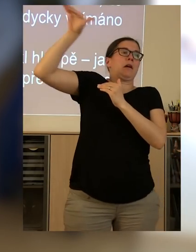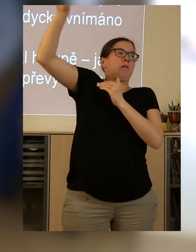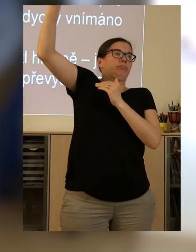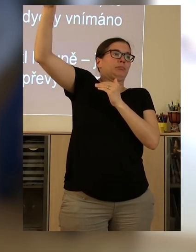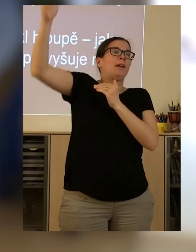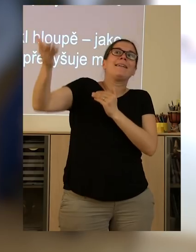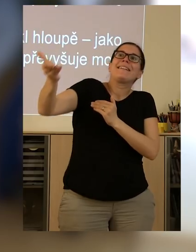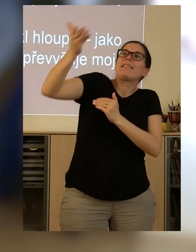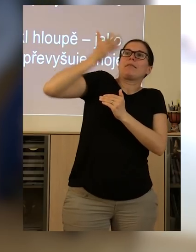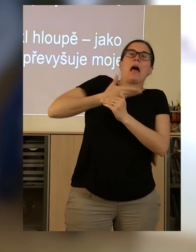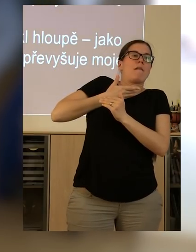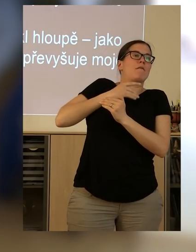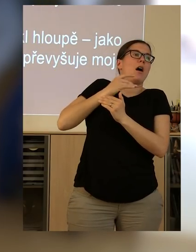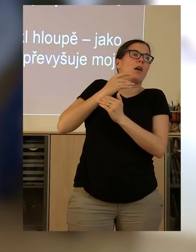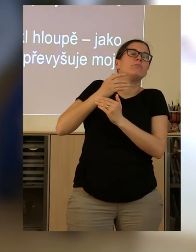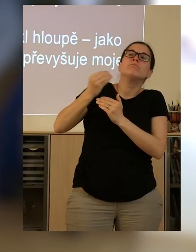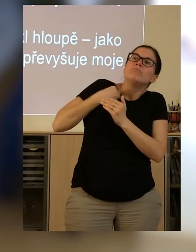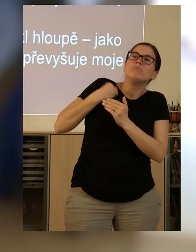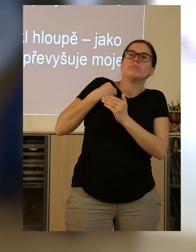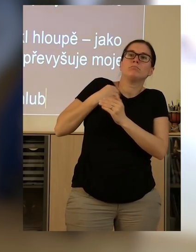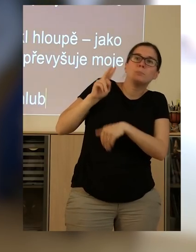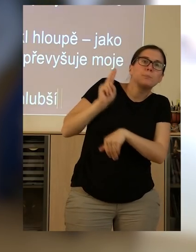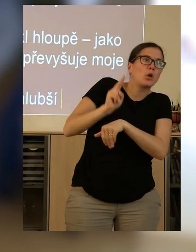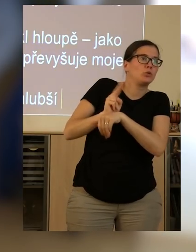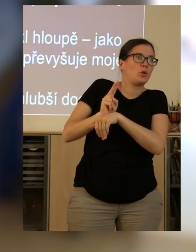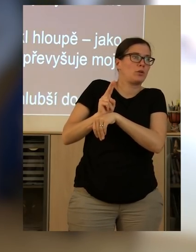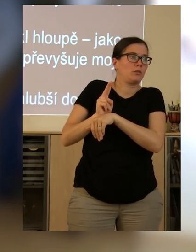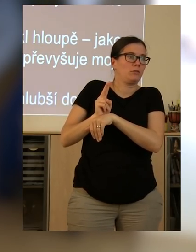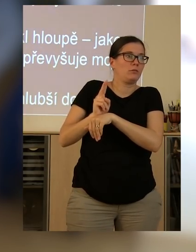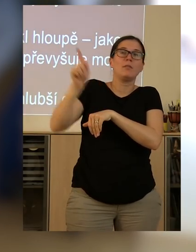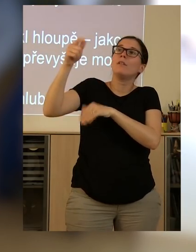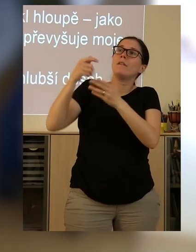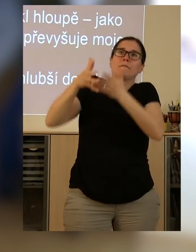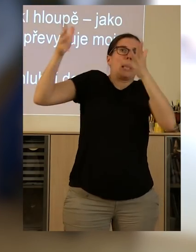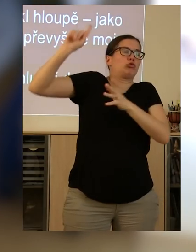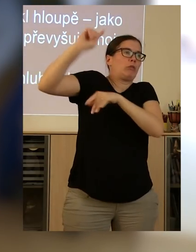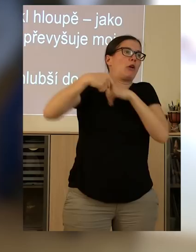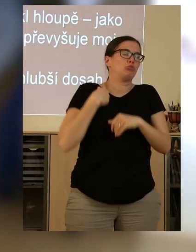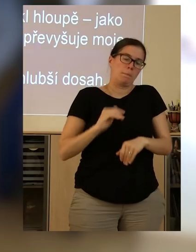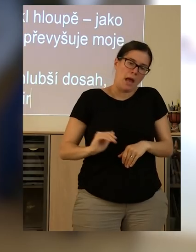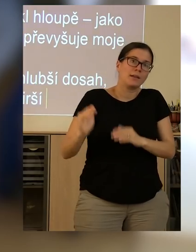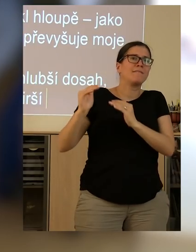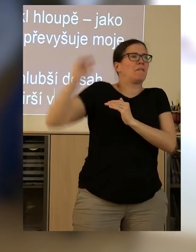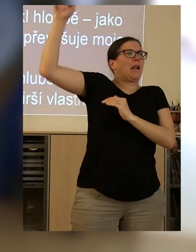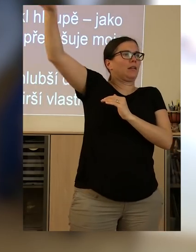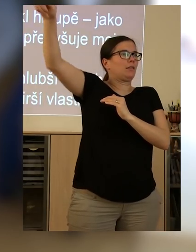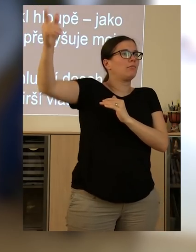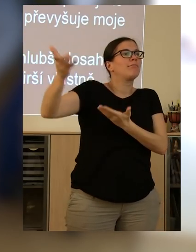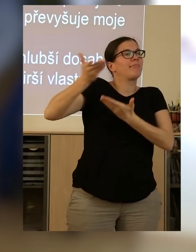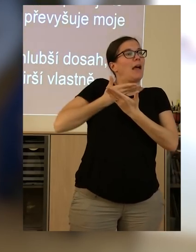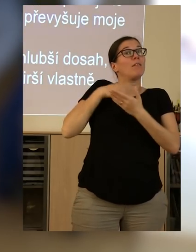Jo, něčeho, co má hlubší dosah, něčeho, co má širší vlastně působnost.